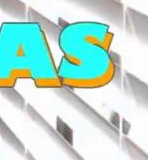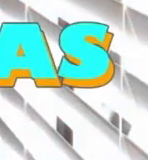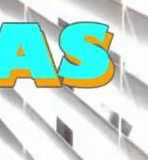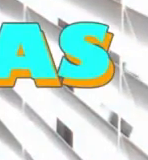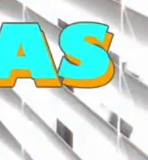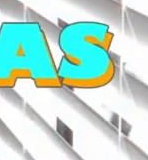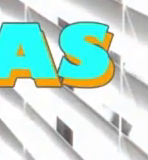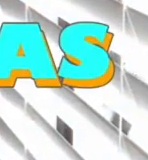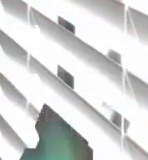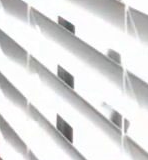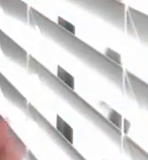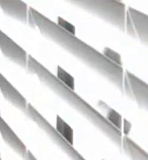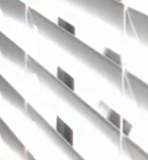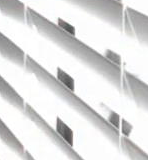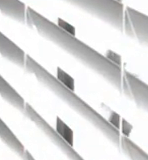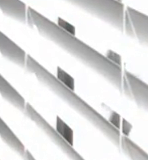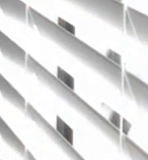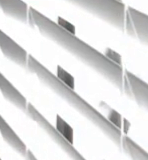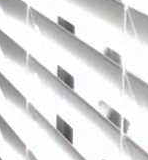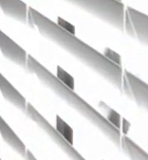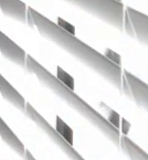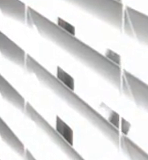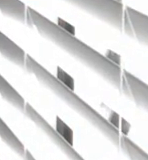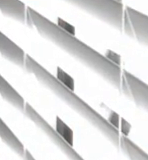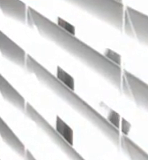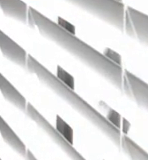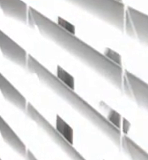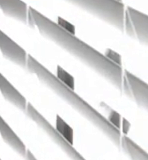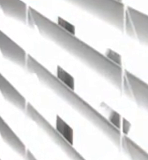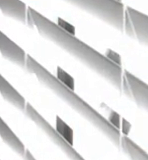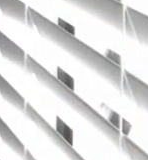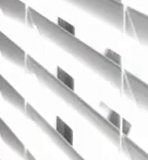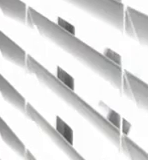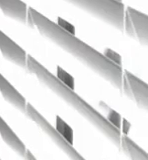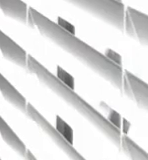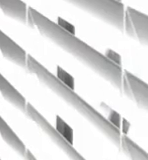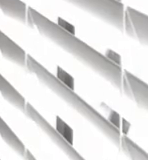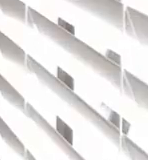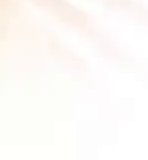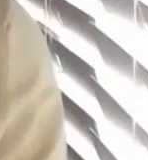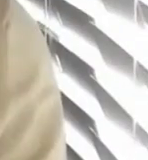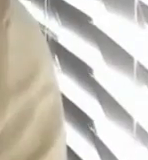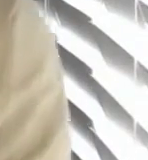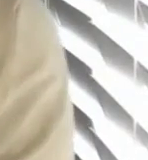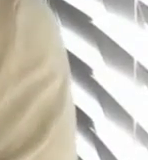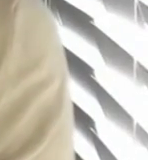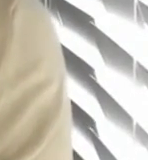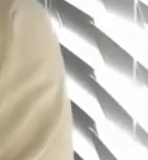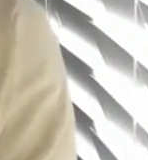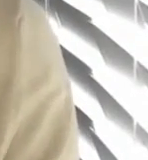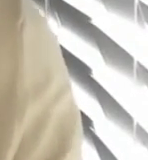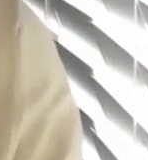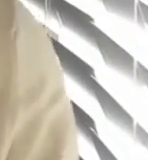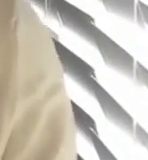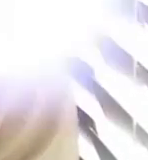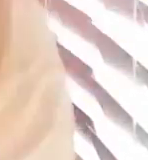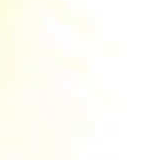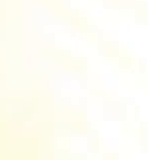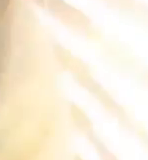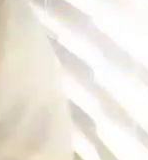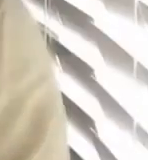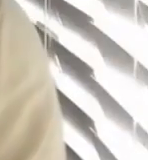Hello, this is Nelson Canlas. Nabibitin ba kayo sa chikahan natin sa mga celebrities sa 24 Oras? Well, we heard you. Meron